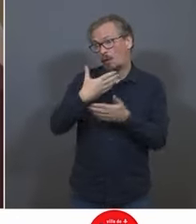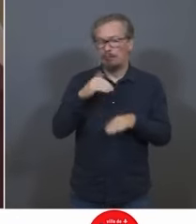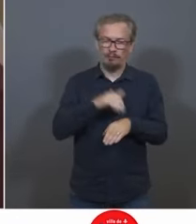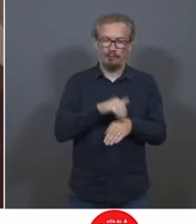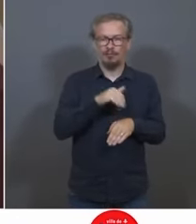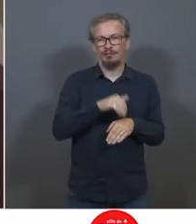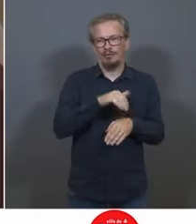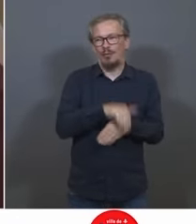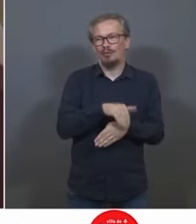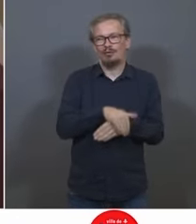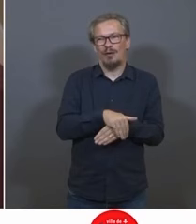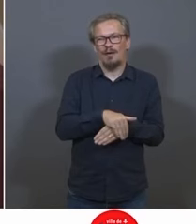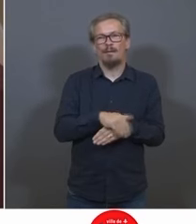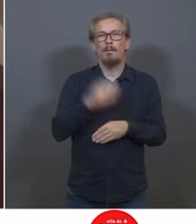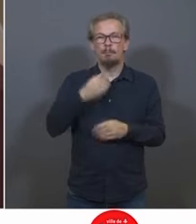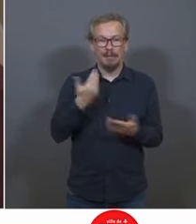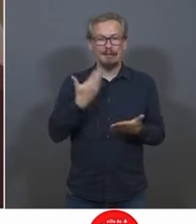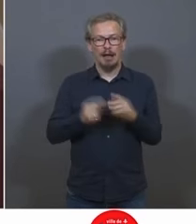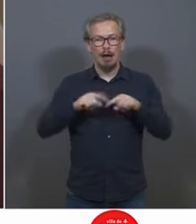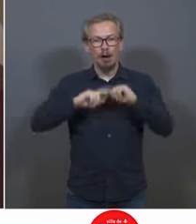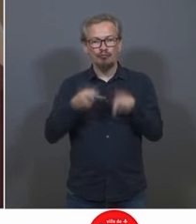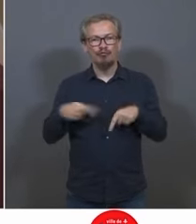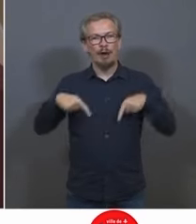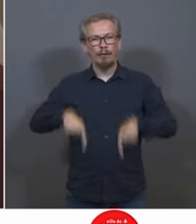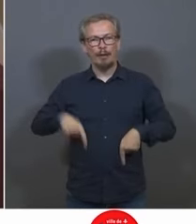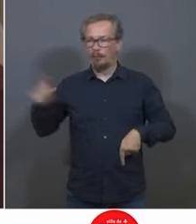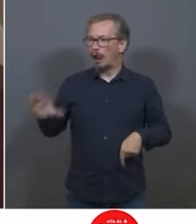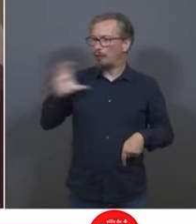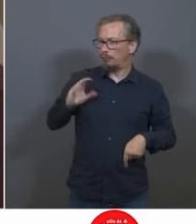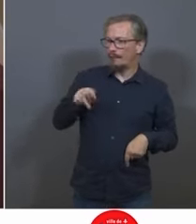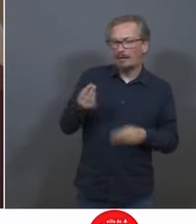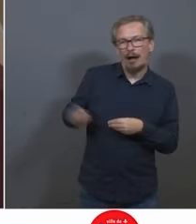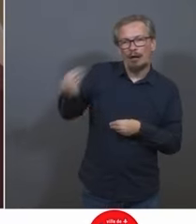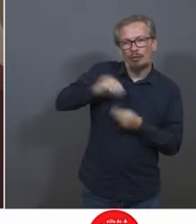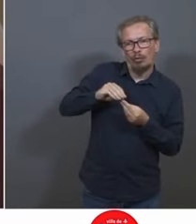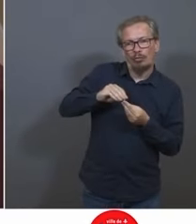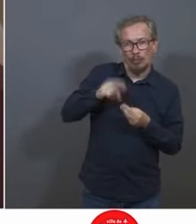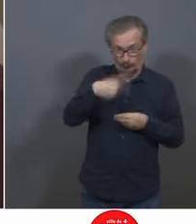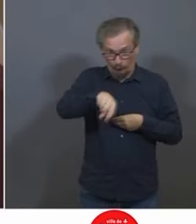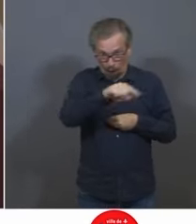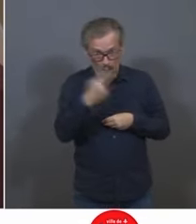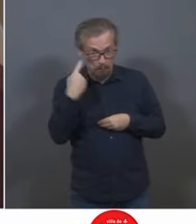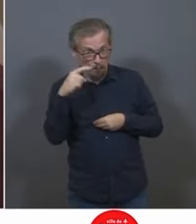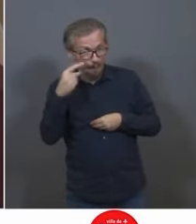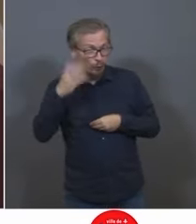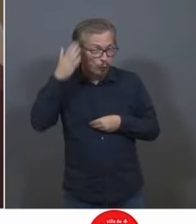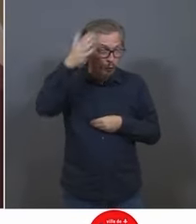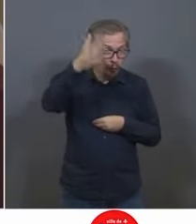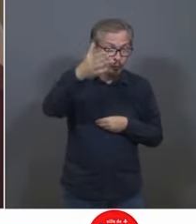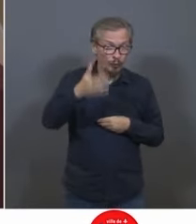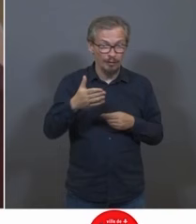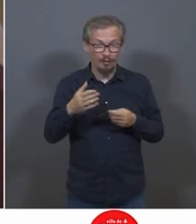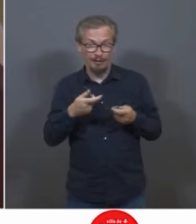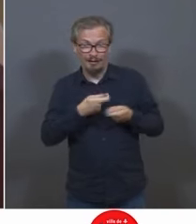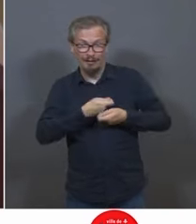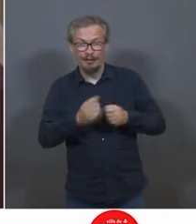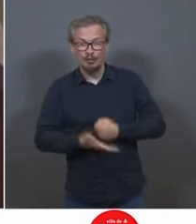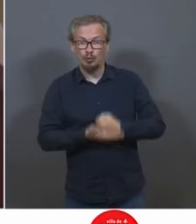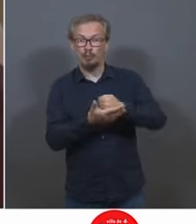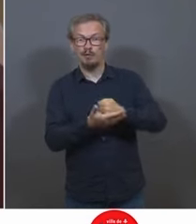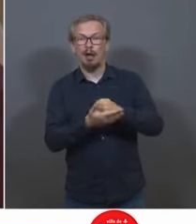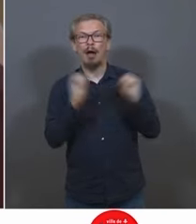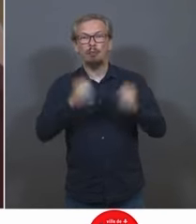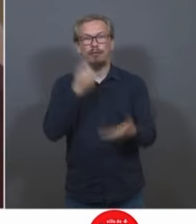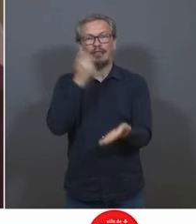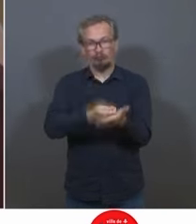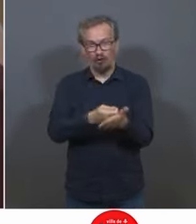Conseil si, compte tenu de cette mesure budgétaire gouvernementale, vous projetez de participer à ce dispositif de soutien au